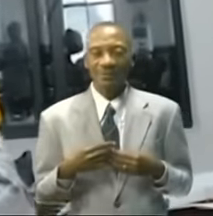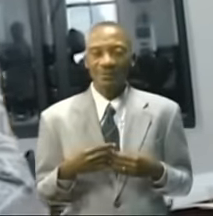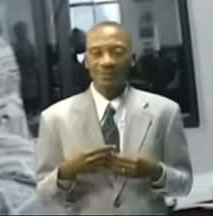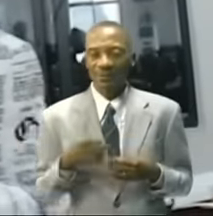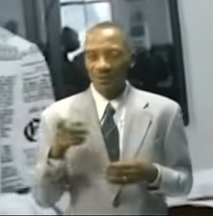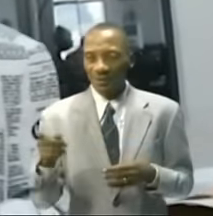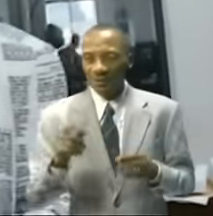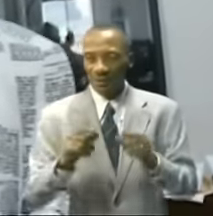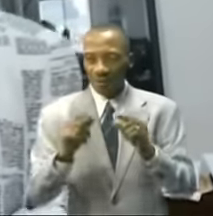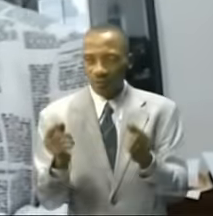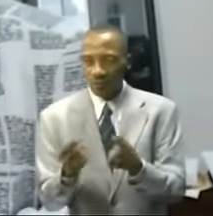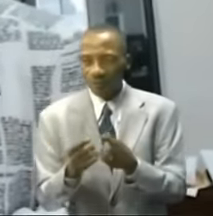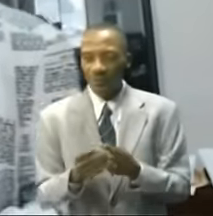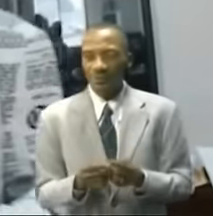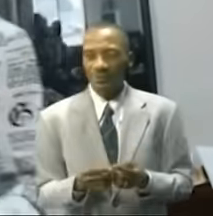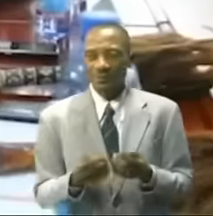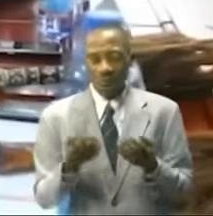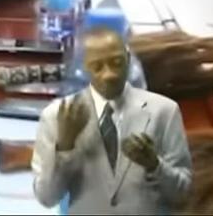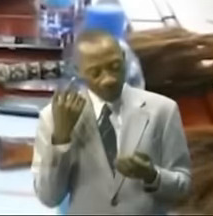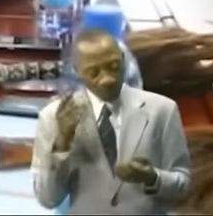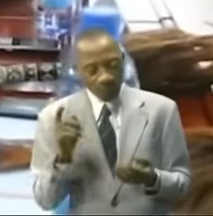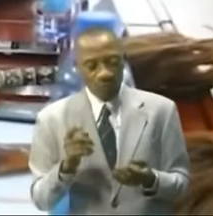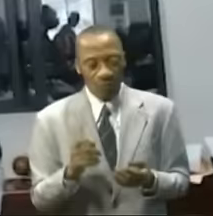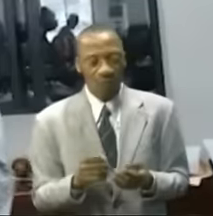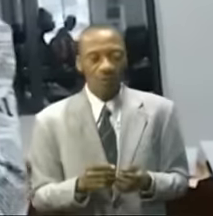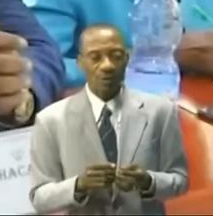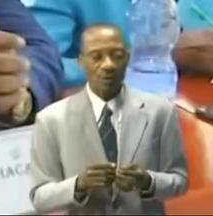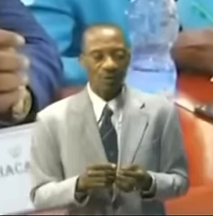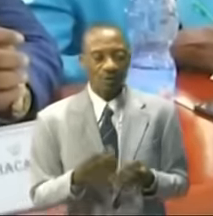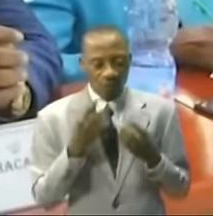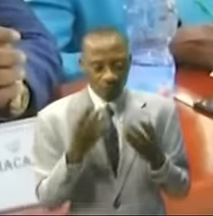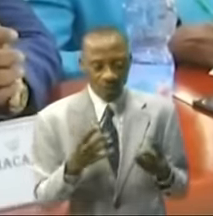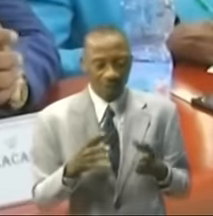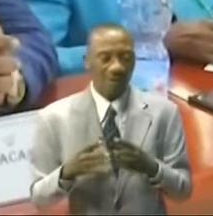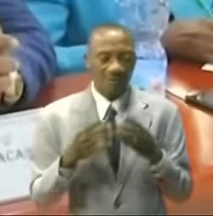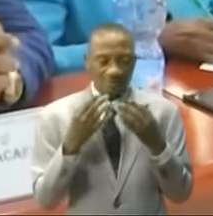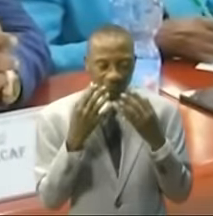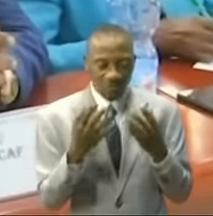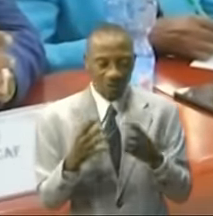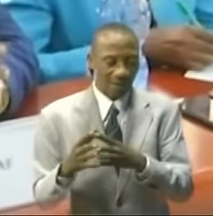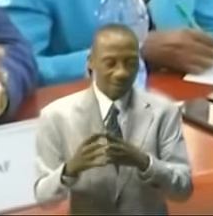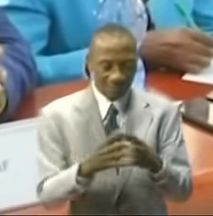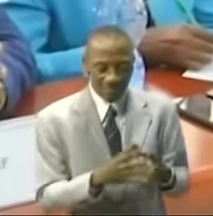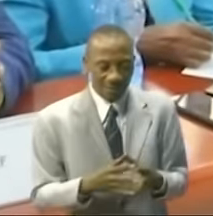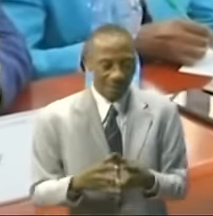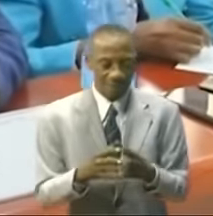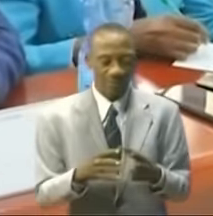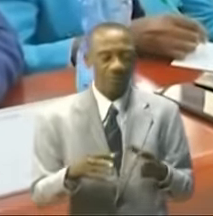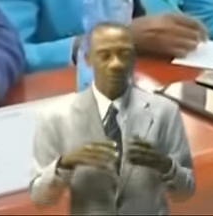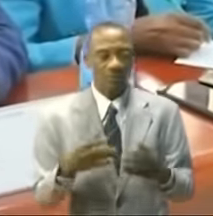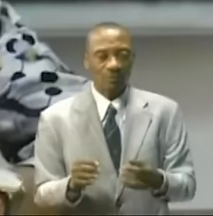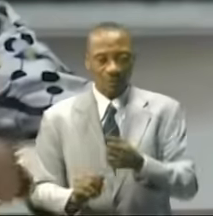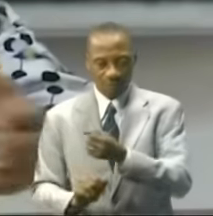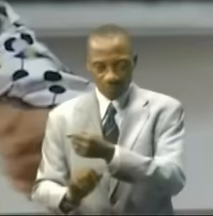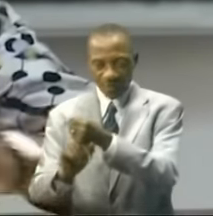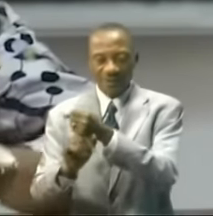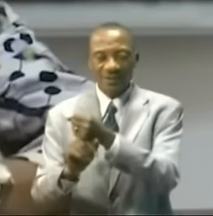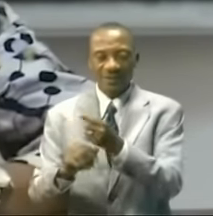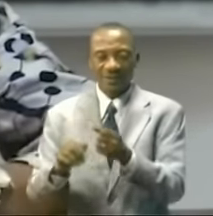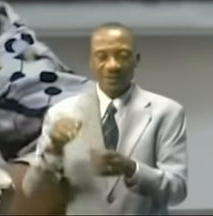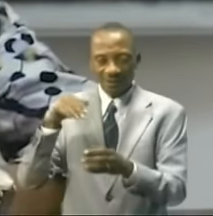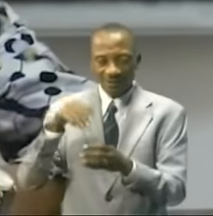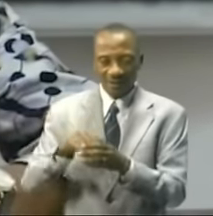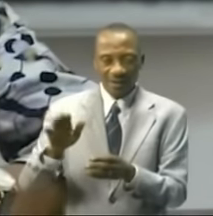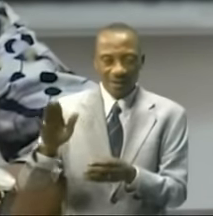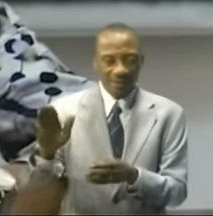coutumier, amplifiés par la création de plusieurs associations des autorités coutumières sans assise légale. Des associations pour